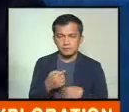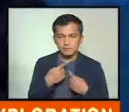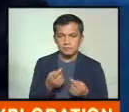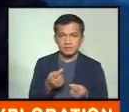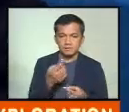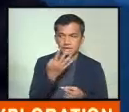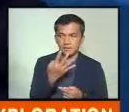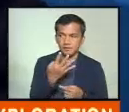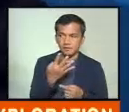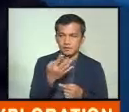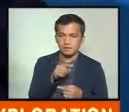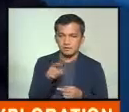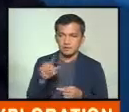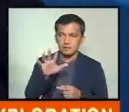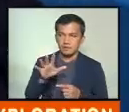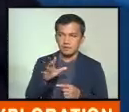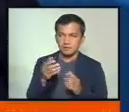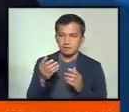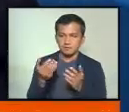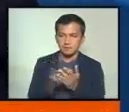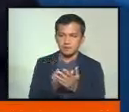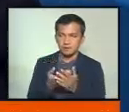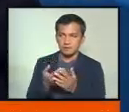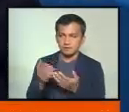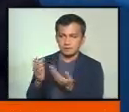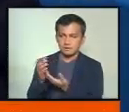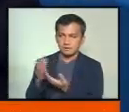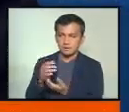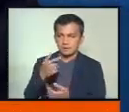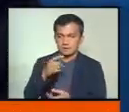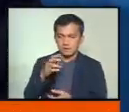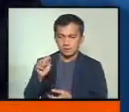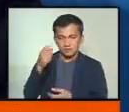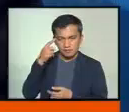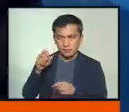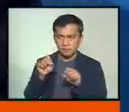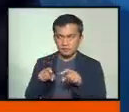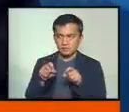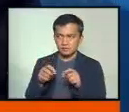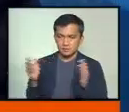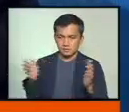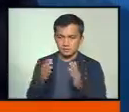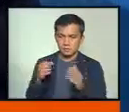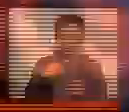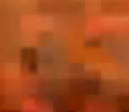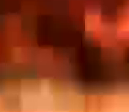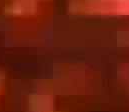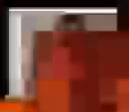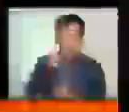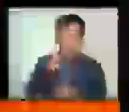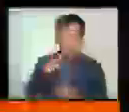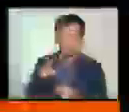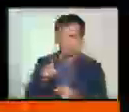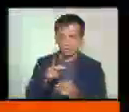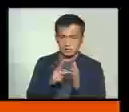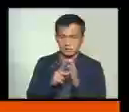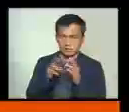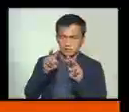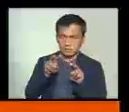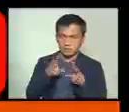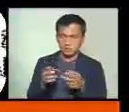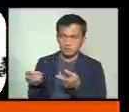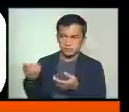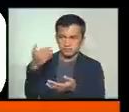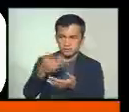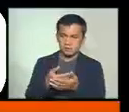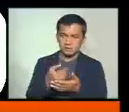Nasa 4 hanggang 5 bagong testigo sa umunoy GCTA for sale ang iharap sa pagdinig ng Senado bukas. Isa sa mga key witnesses ang dumating